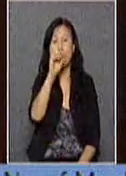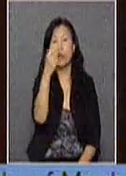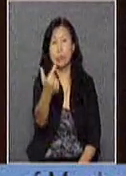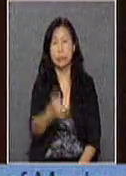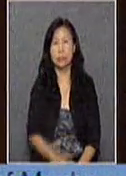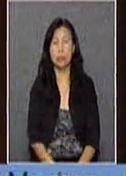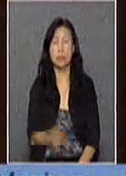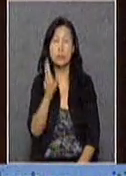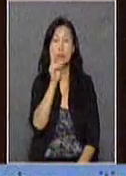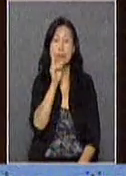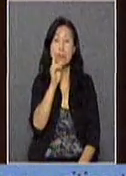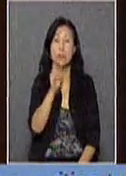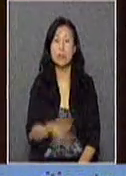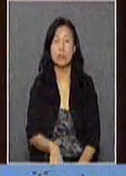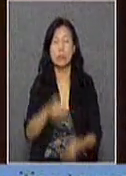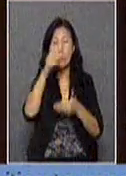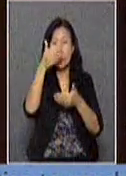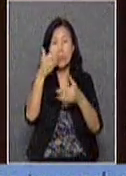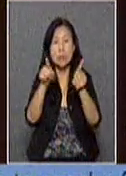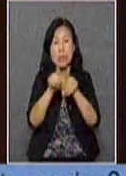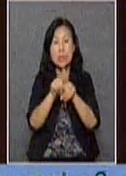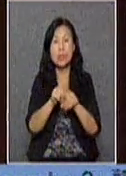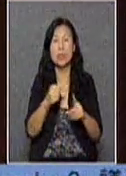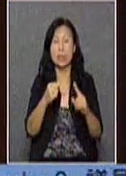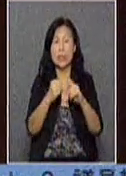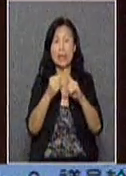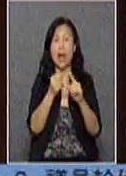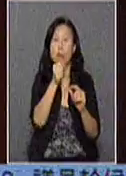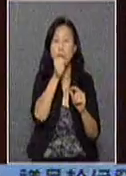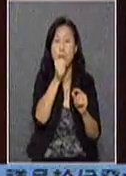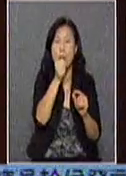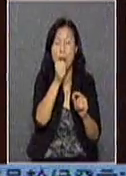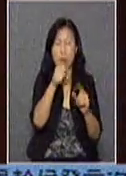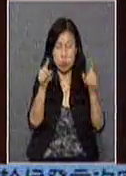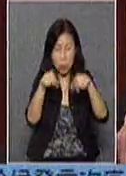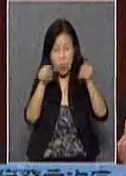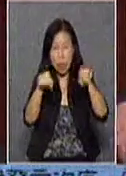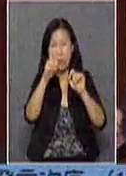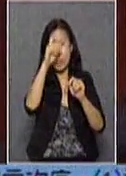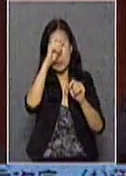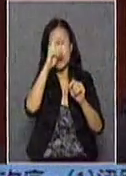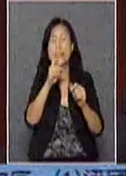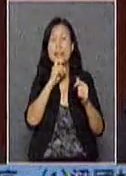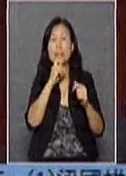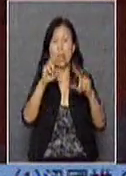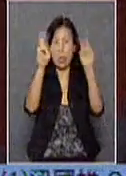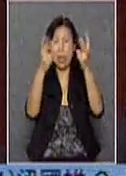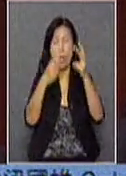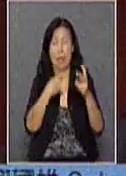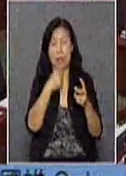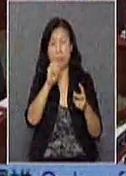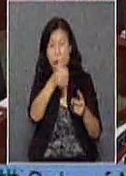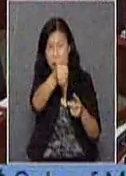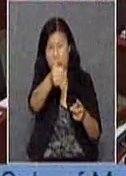如好似你喺食飯時候講。好似人肉錄音機咁樣。 請議員圍繞我哋而家呢個議題。 所以我多謝